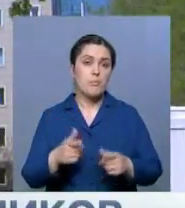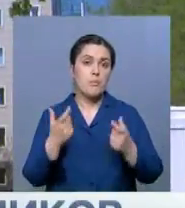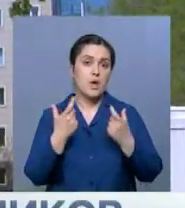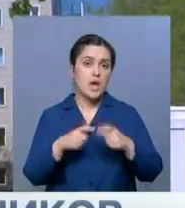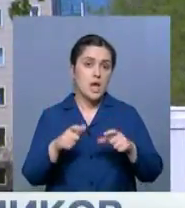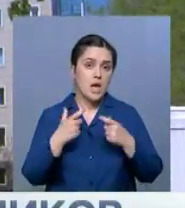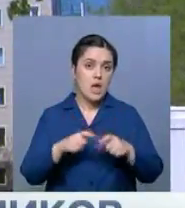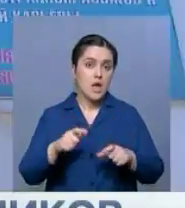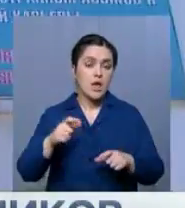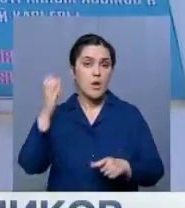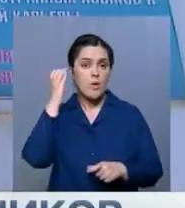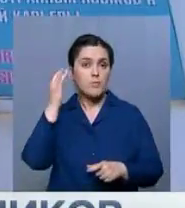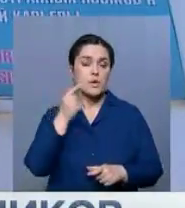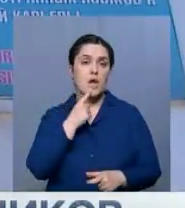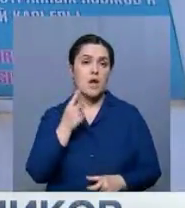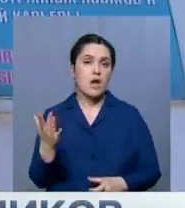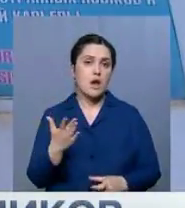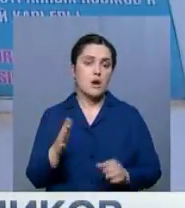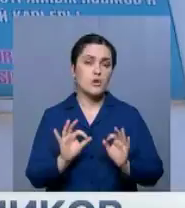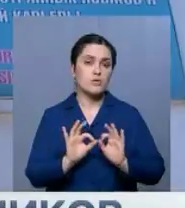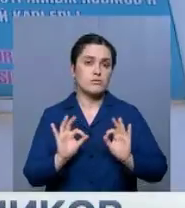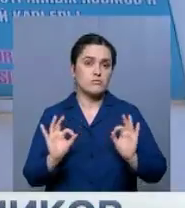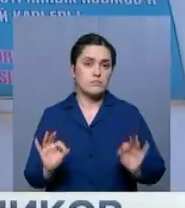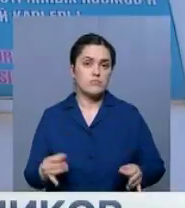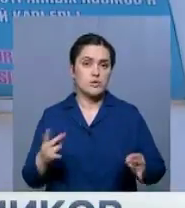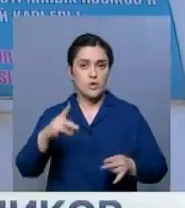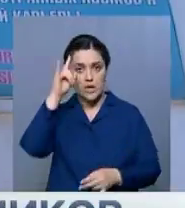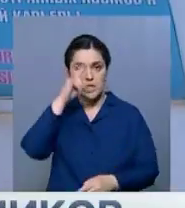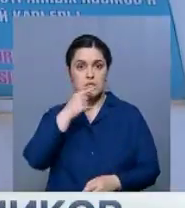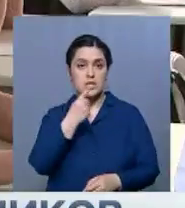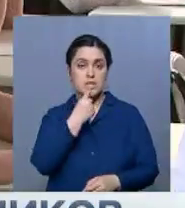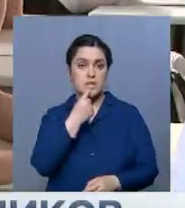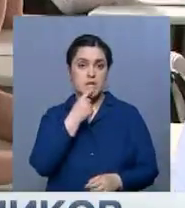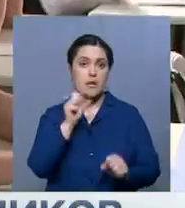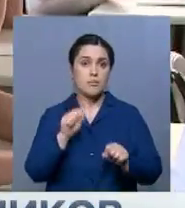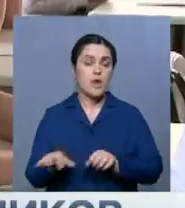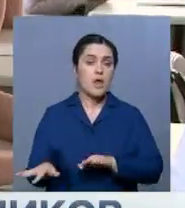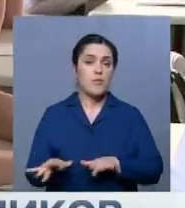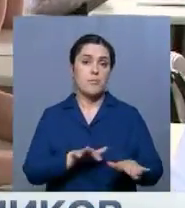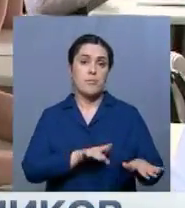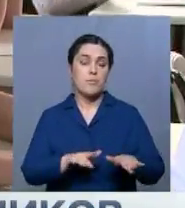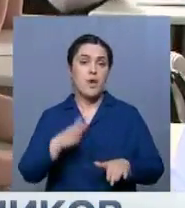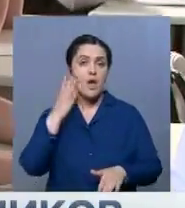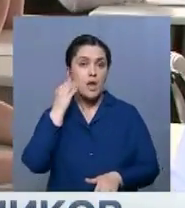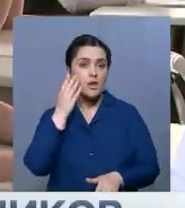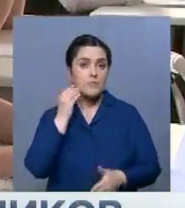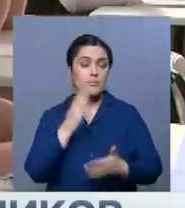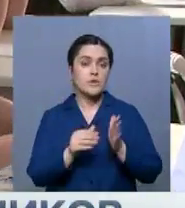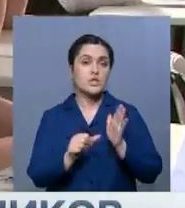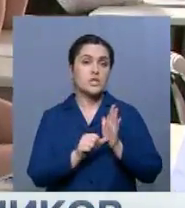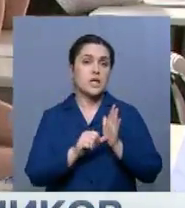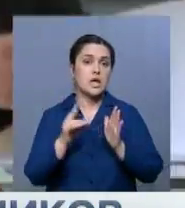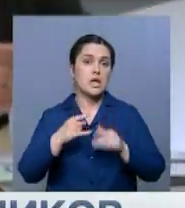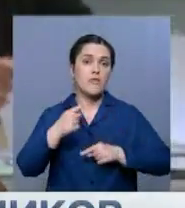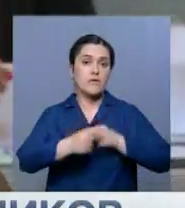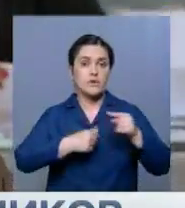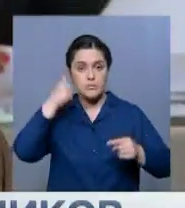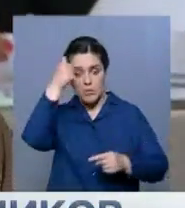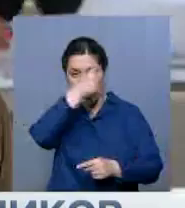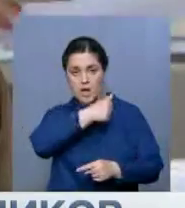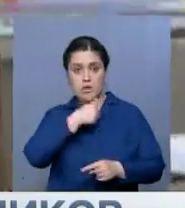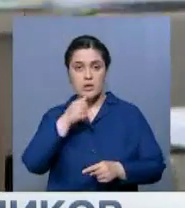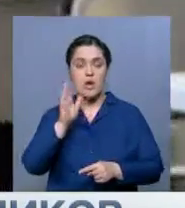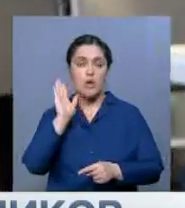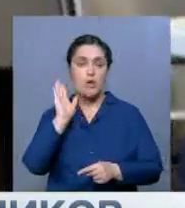тестирование, аудирование и ораторское искусство. Участие в ней добровольное. Мероприятие проходит в Алматы уже в 6-й раз, и в следующем году